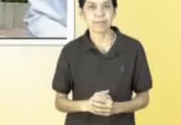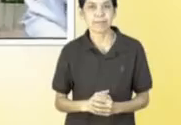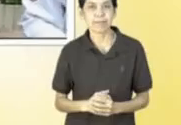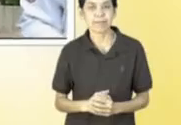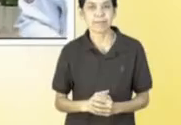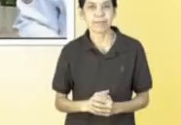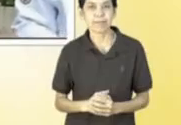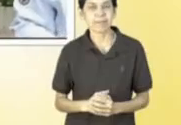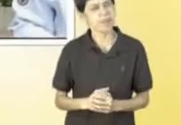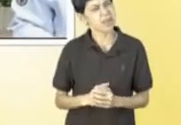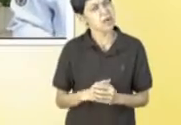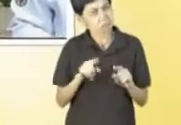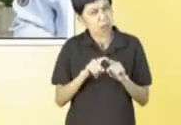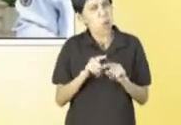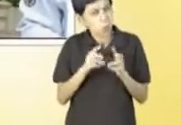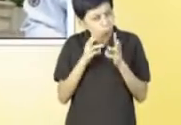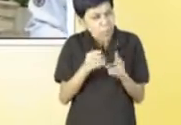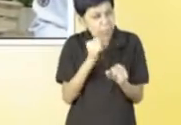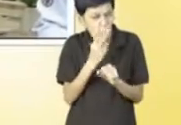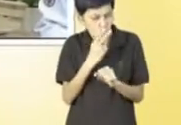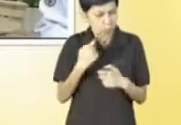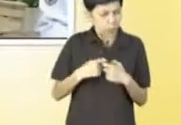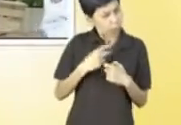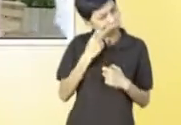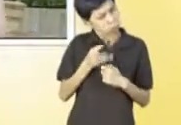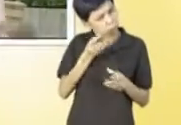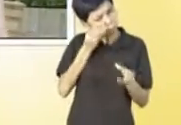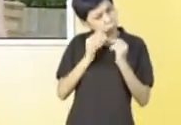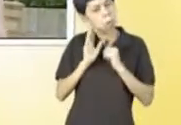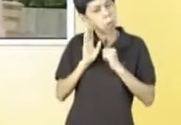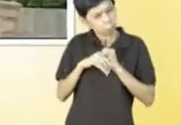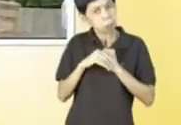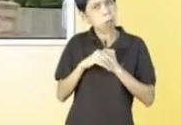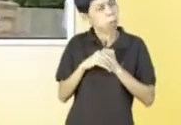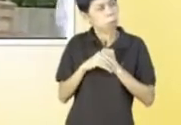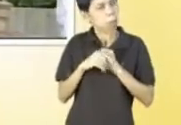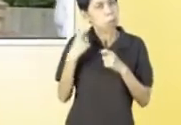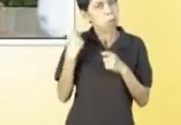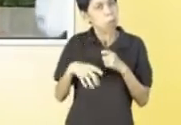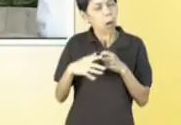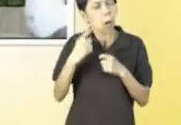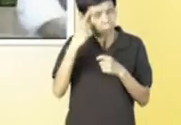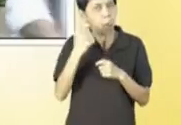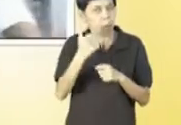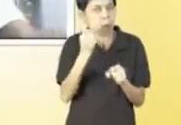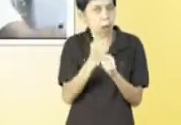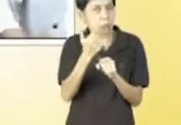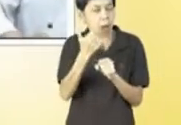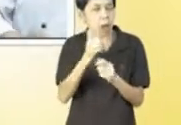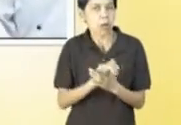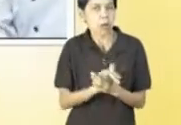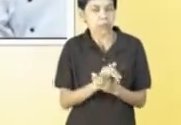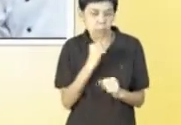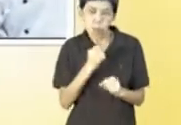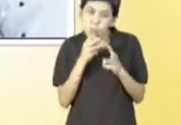พูดถึงดูเหมือนจะมีหลายขั้นตอนเหมือนจะยากนะคะแต่ความจริงแล้วพอได้มาสัมผัสด้วยตัวเองไม่ยากเลยนะ ไม่ยากครับถ้ารู้จักขั้นตอนรู้